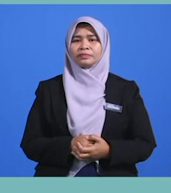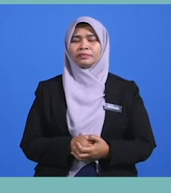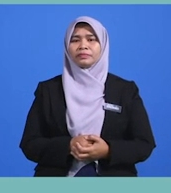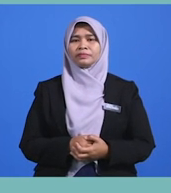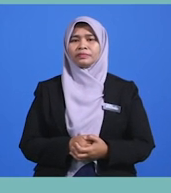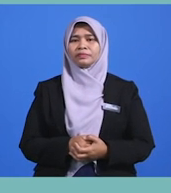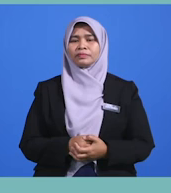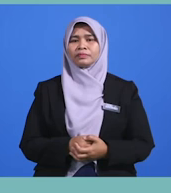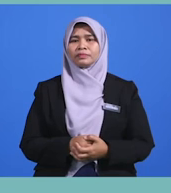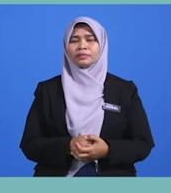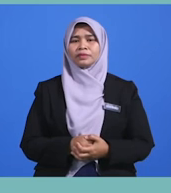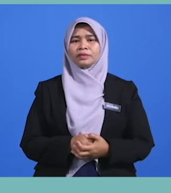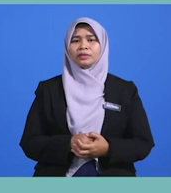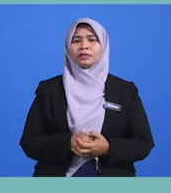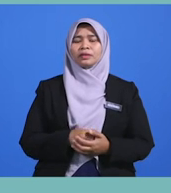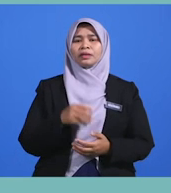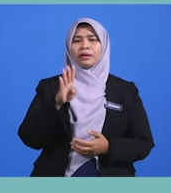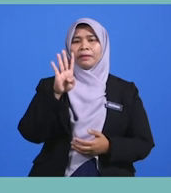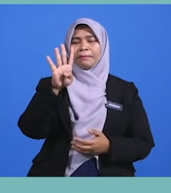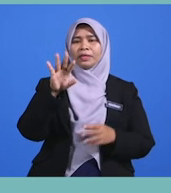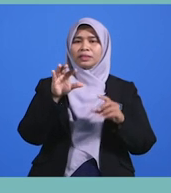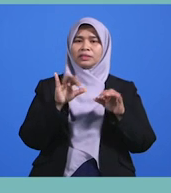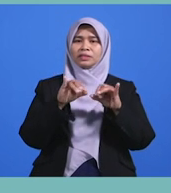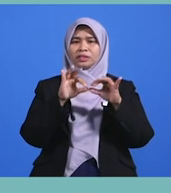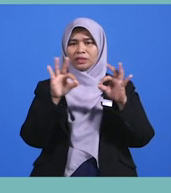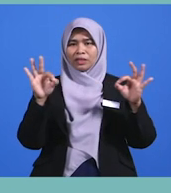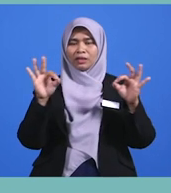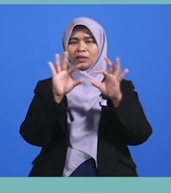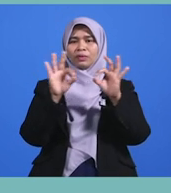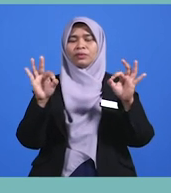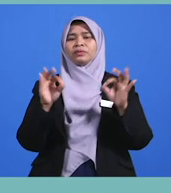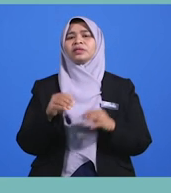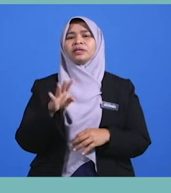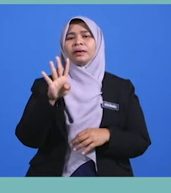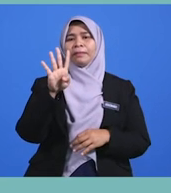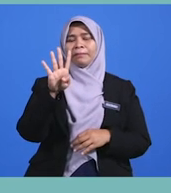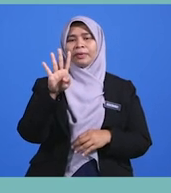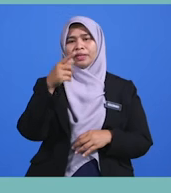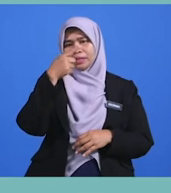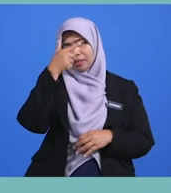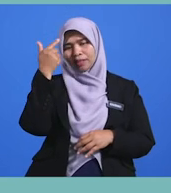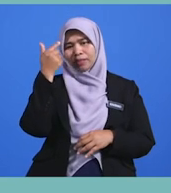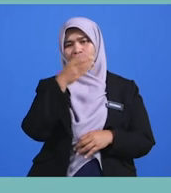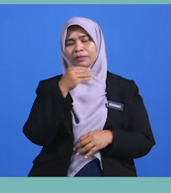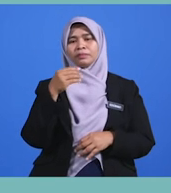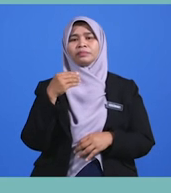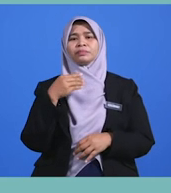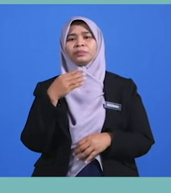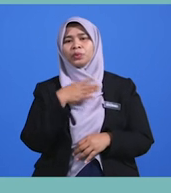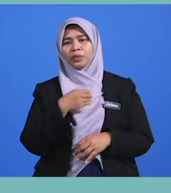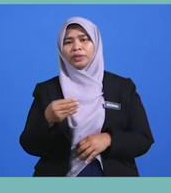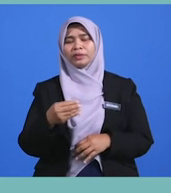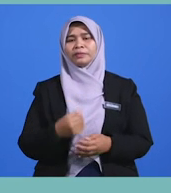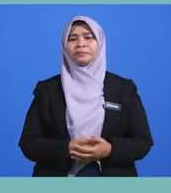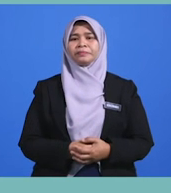Pulau Pinang. 4 jalur berwarna merah, hitam, putih dan kuning. 4 warna yang berada di